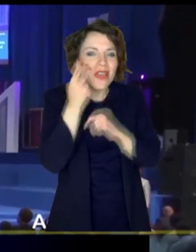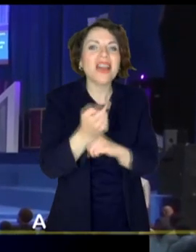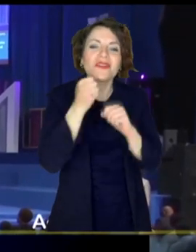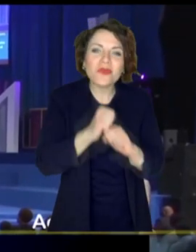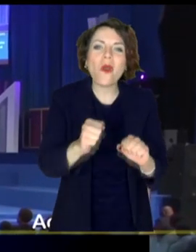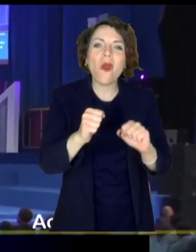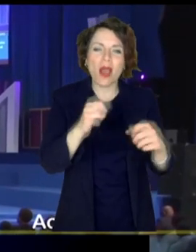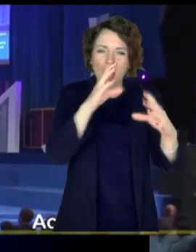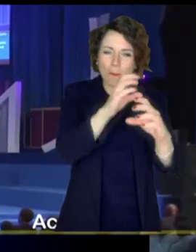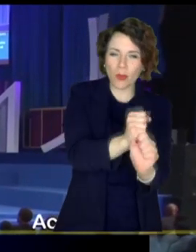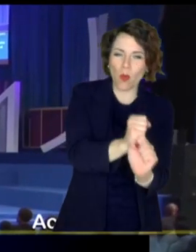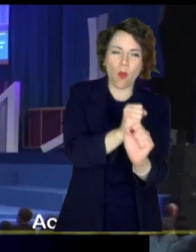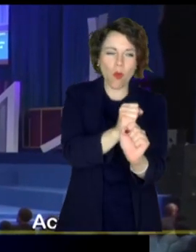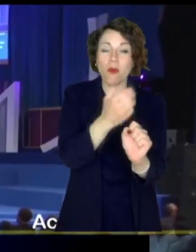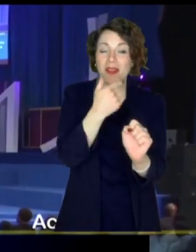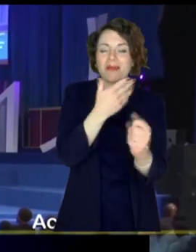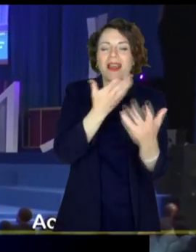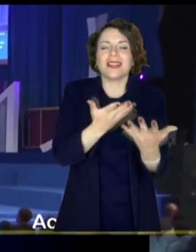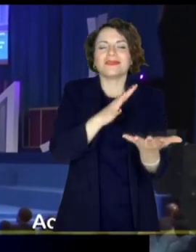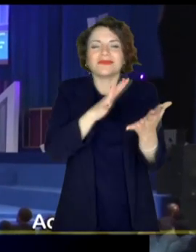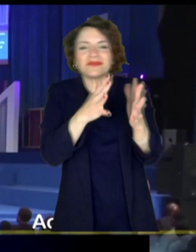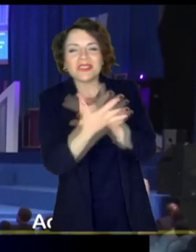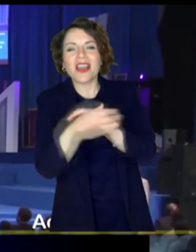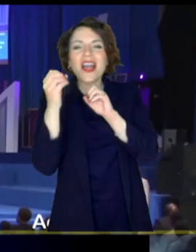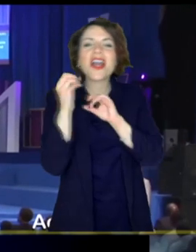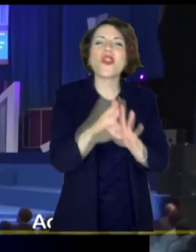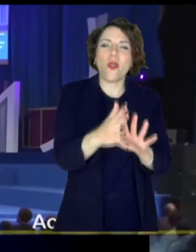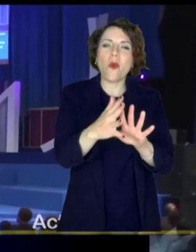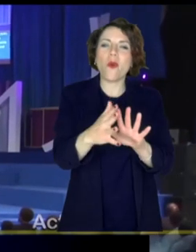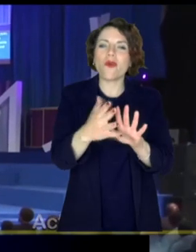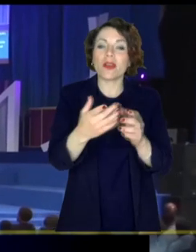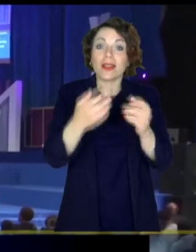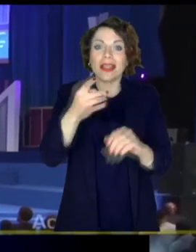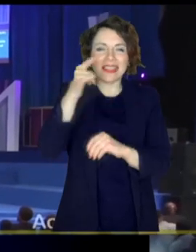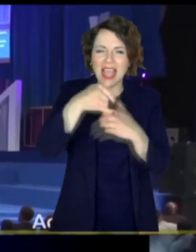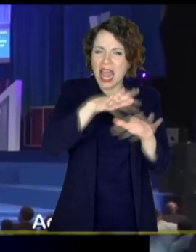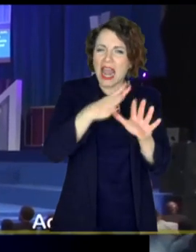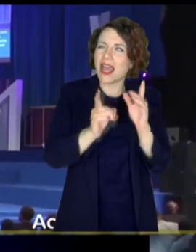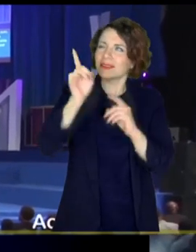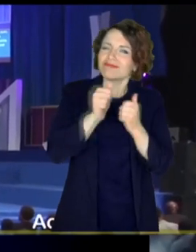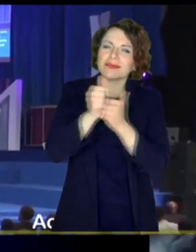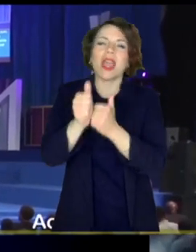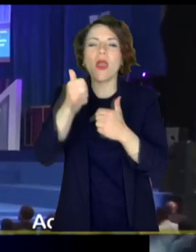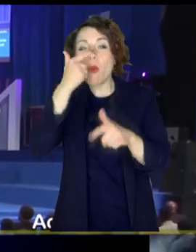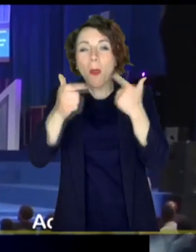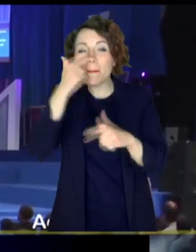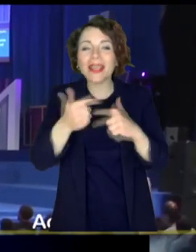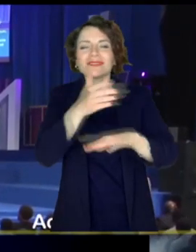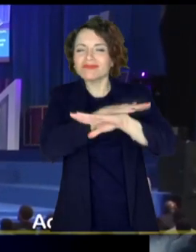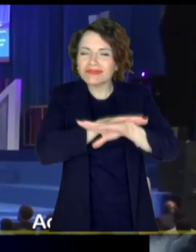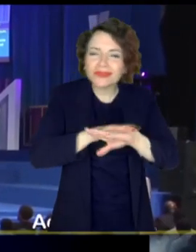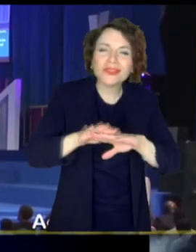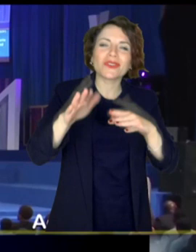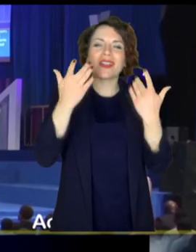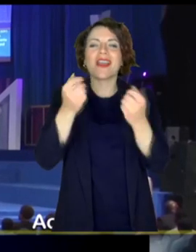tenebre alla luce e dal potere di Satana a Dio e ricevano per la fede in me il perdono dei peccati e la loro parte di